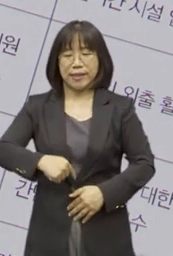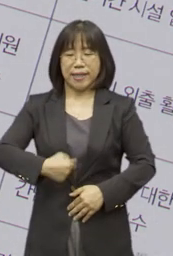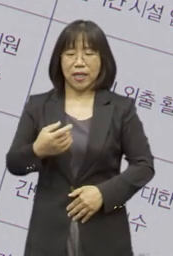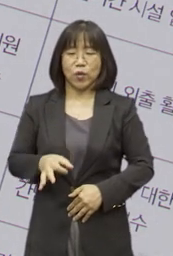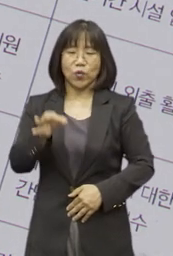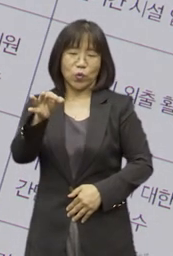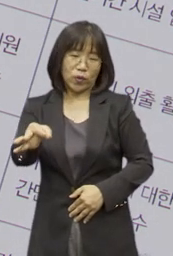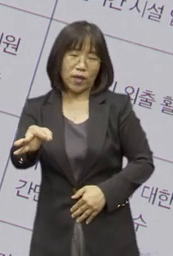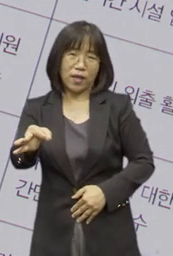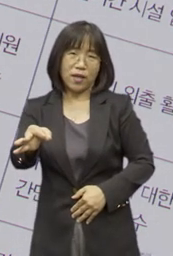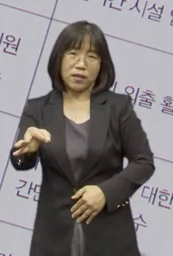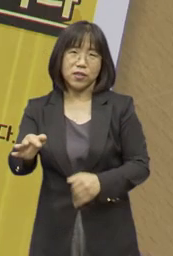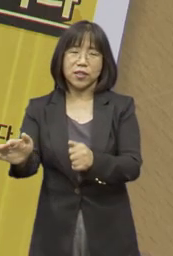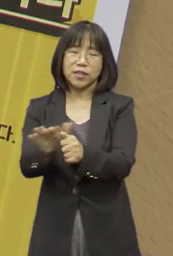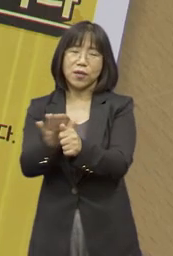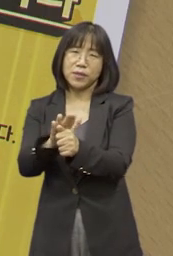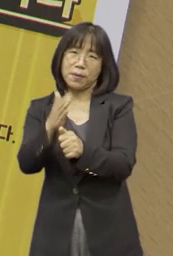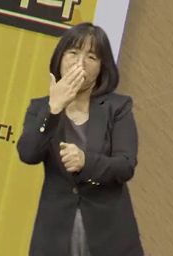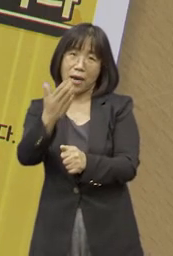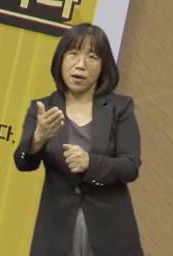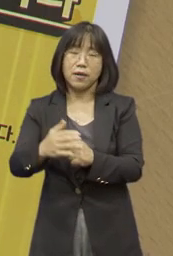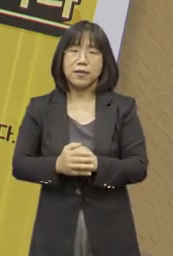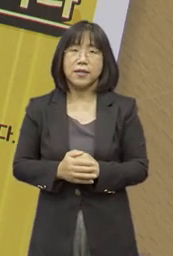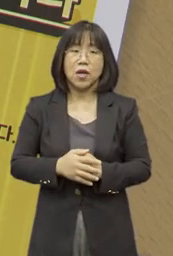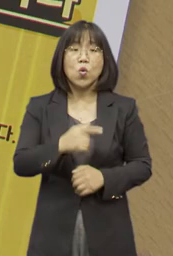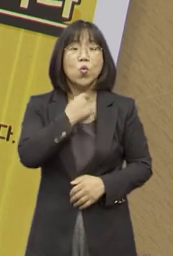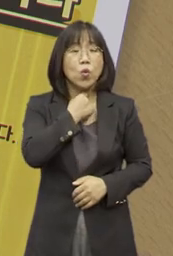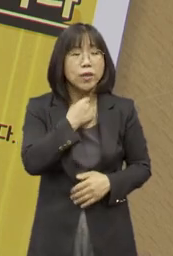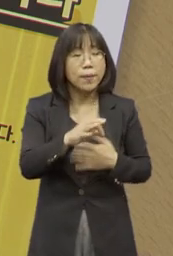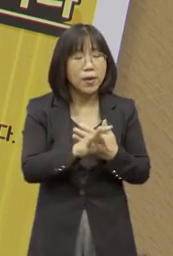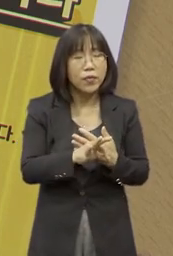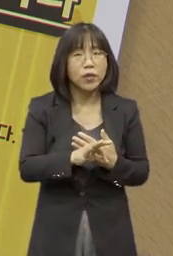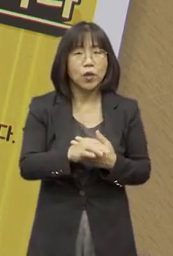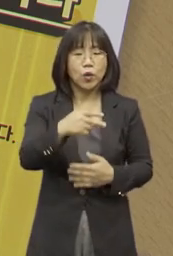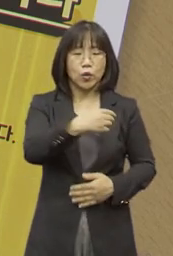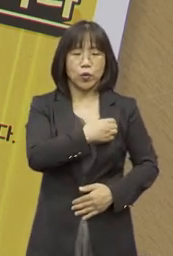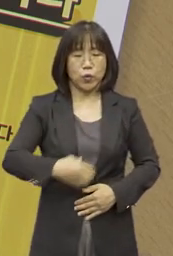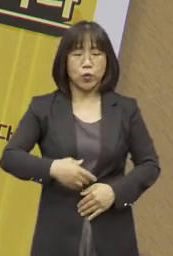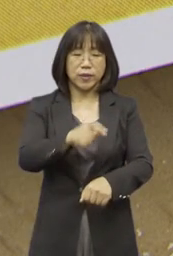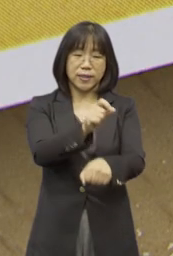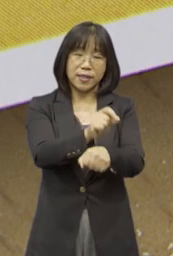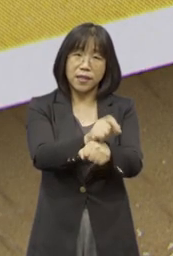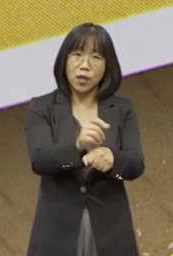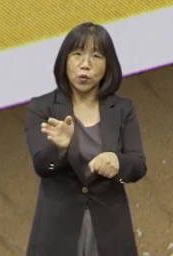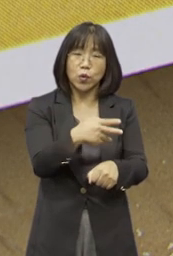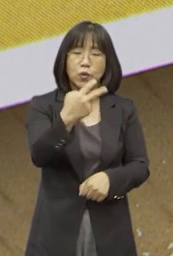일반 구민인 경우도 자부담으로 이용이 가능합니다. 이용을 원하는